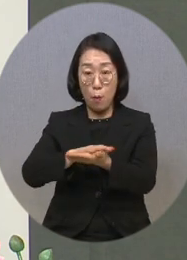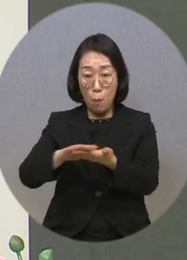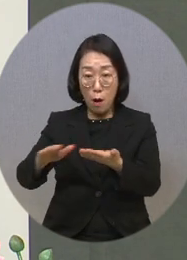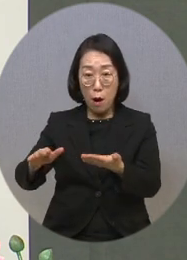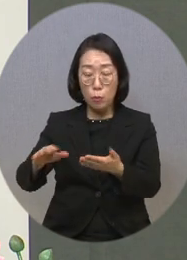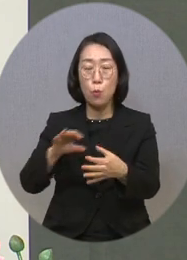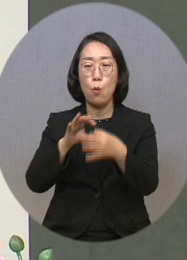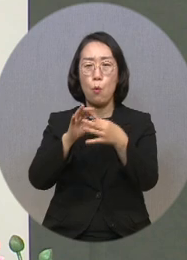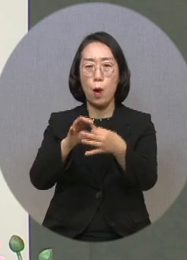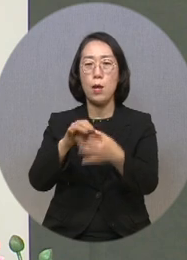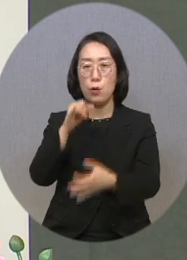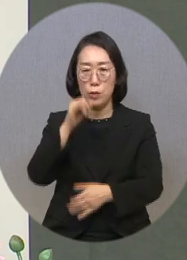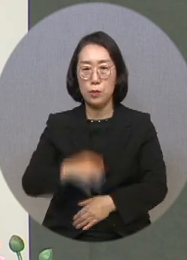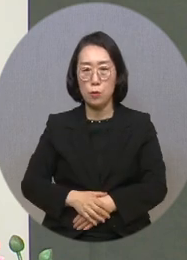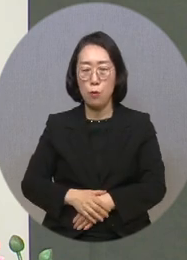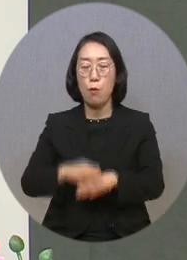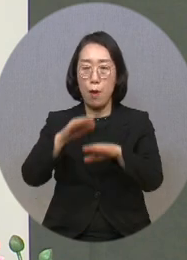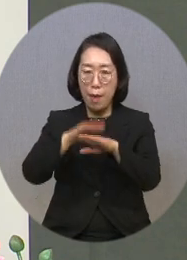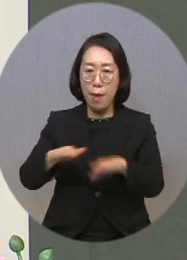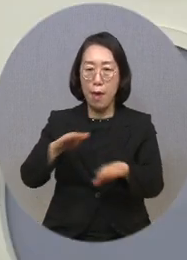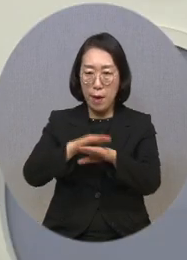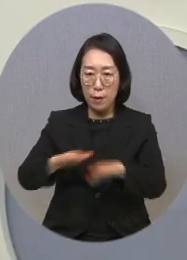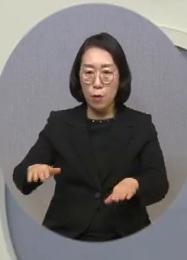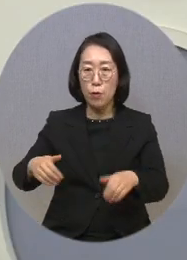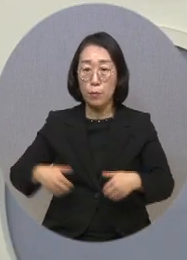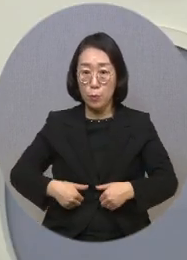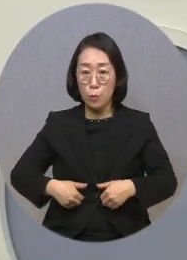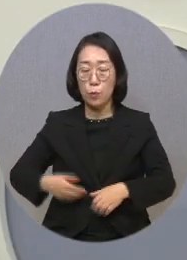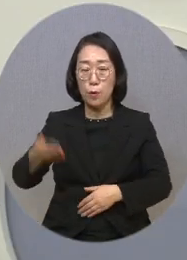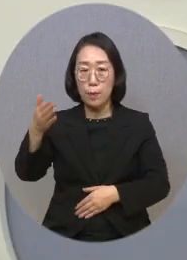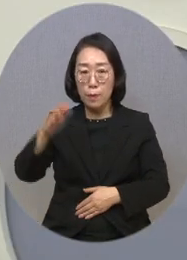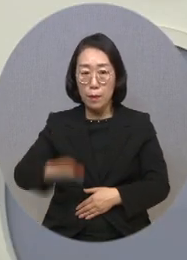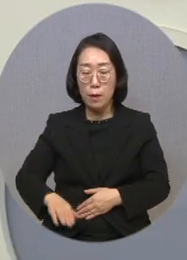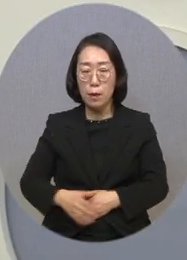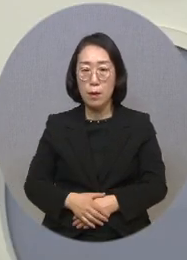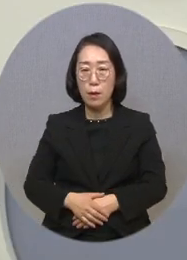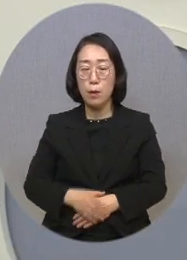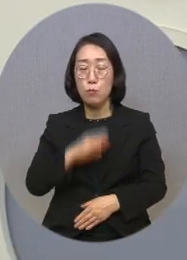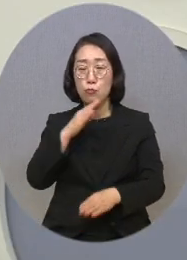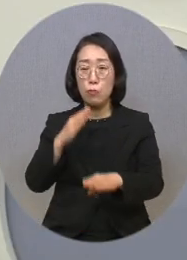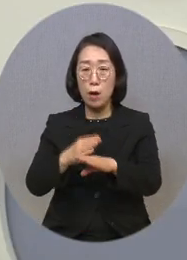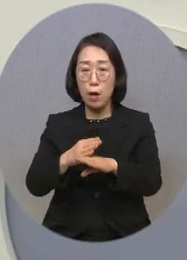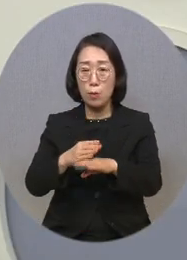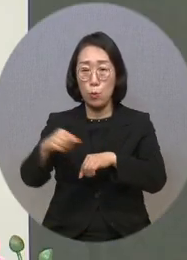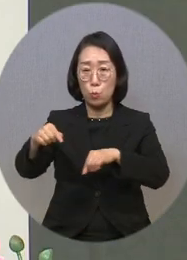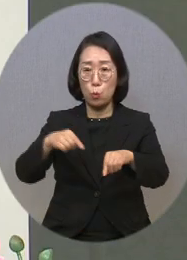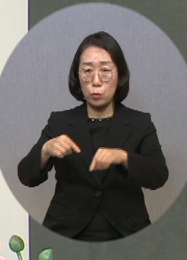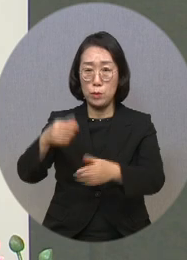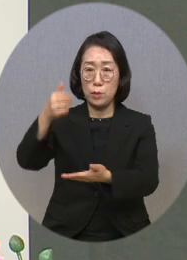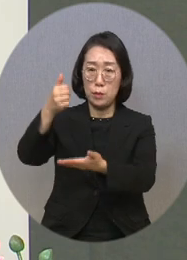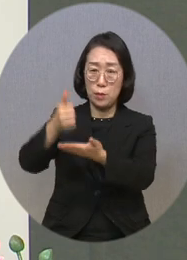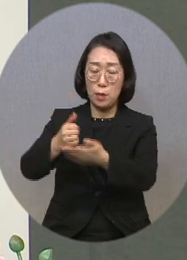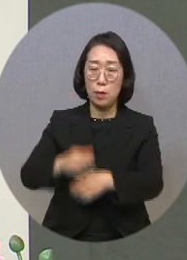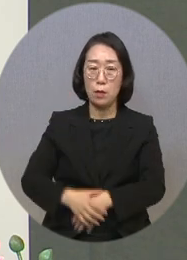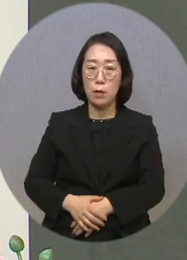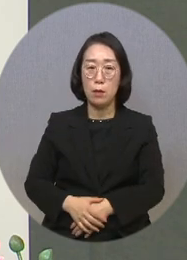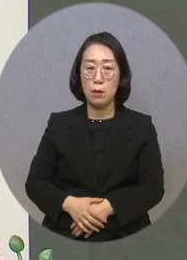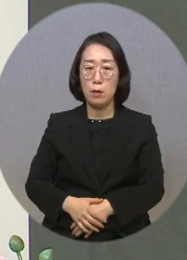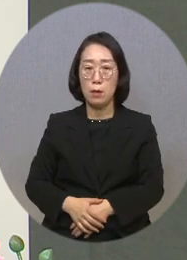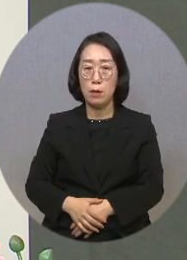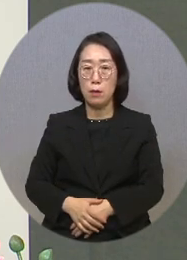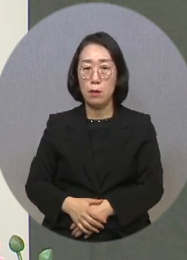측면에서 네. 잘 풀어 나가야 하는데 네. 지금 김정은이는 금년에 들어와서 벌써